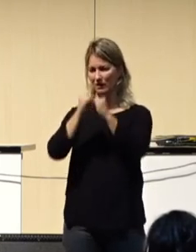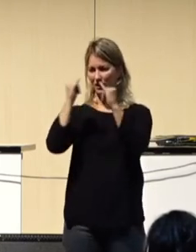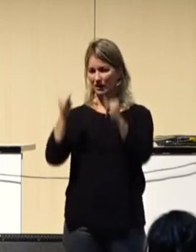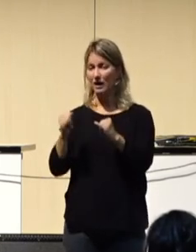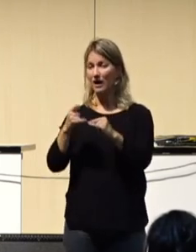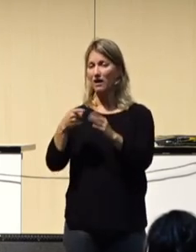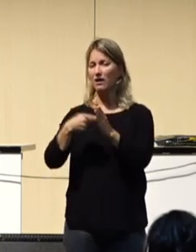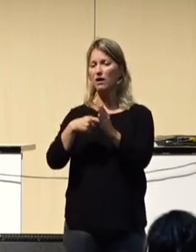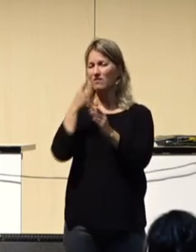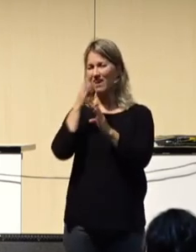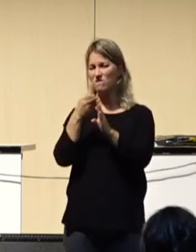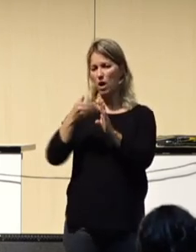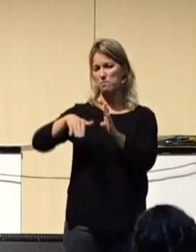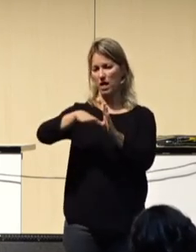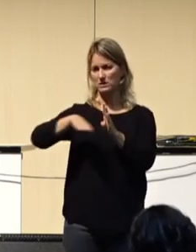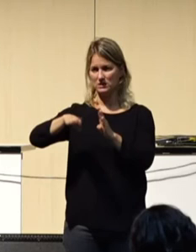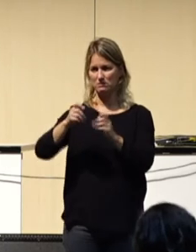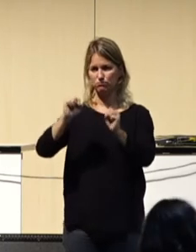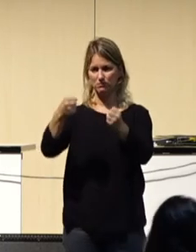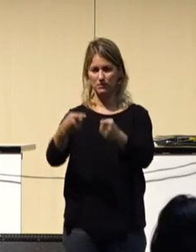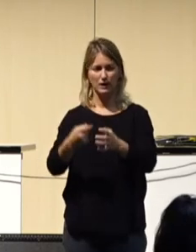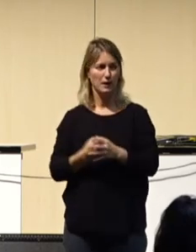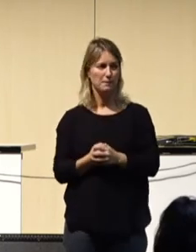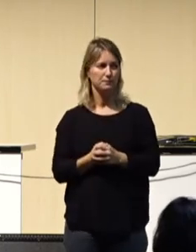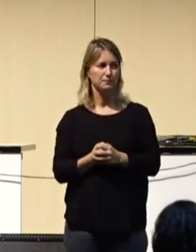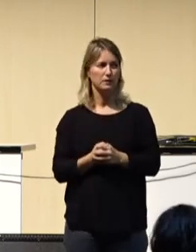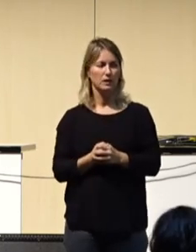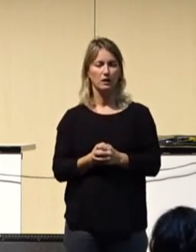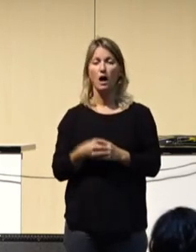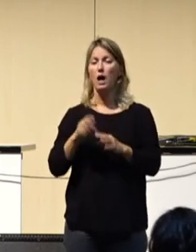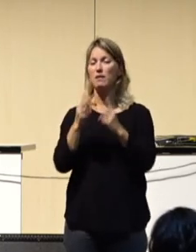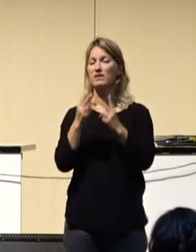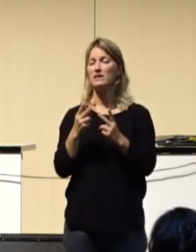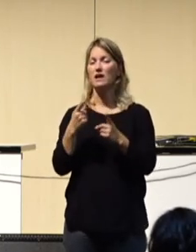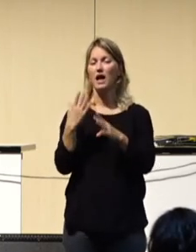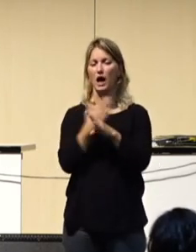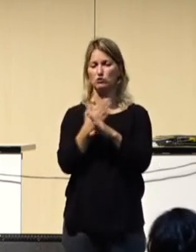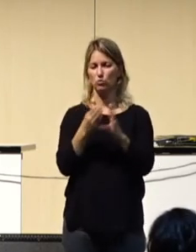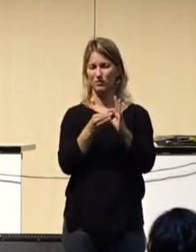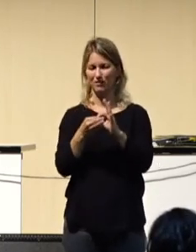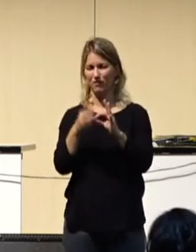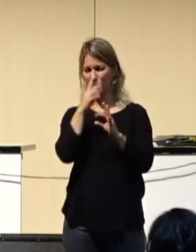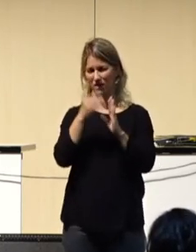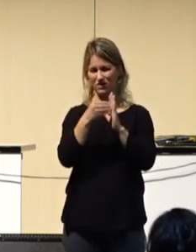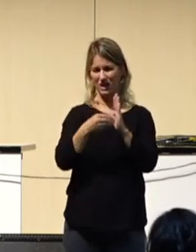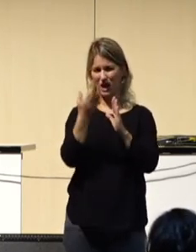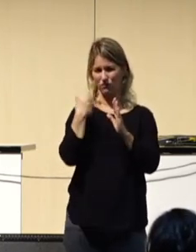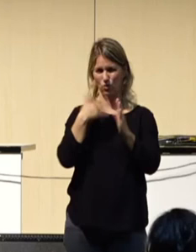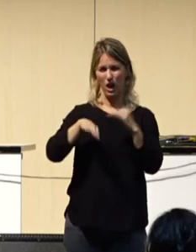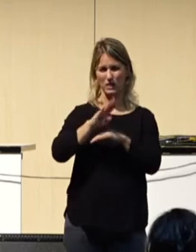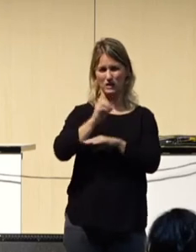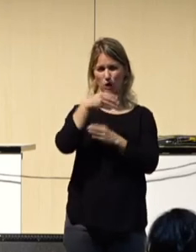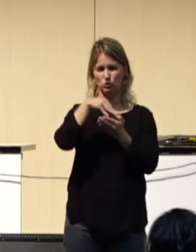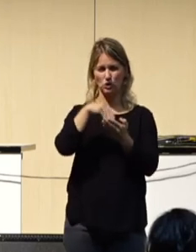diesem Baufeld vor. So, insbesondere allerdings die gerichtliche Entscheidung zum Vertrag der Landeshauptstadt und dem Eigentümer des